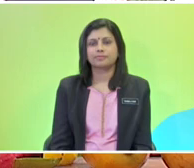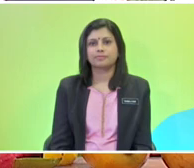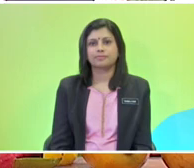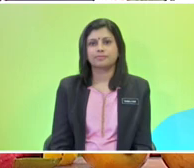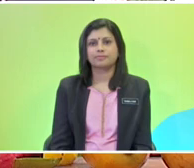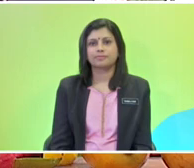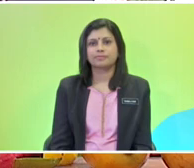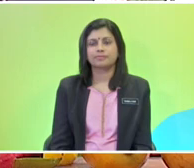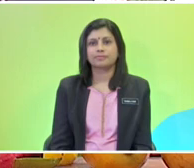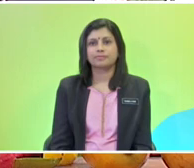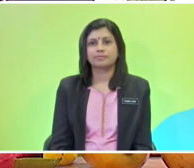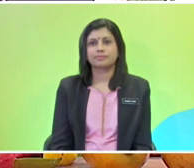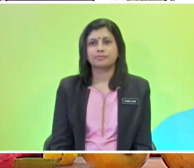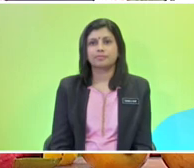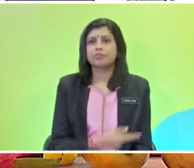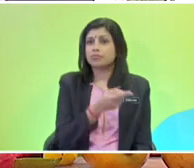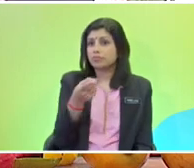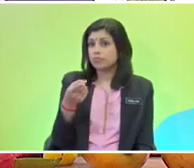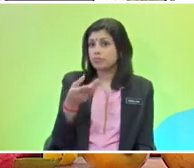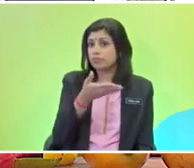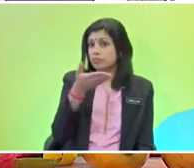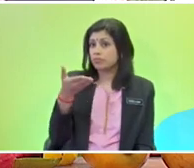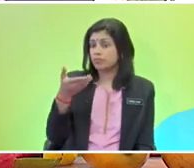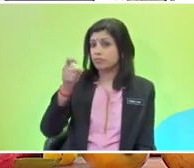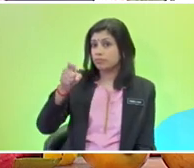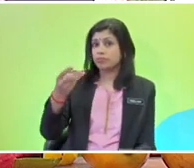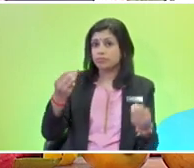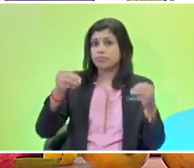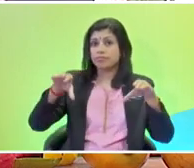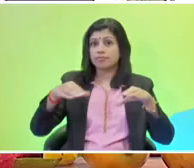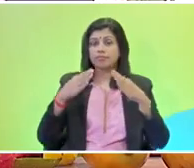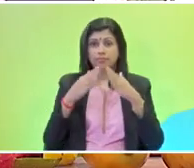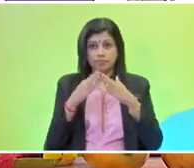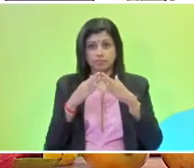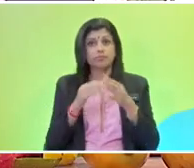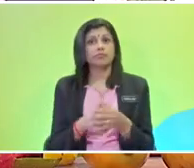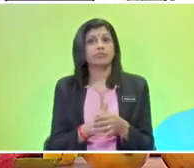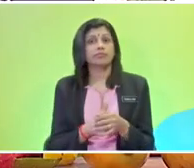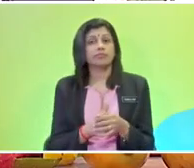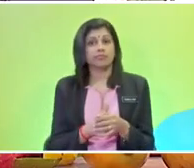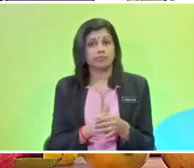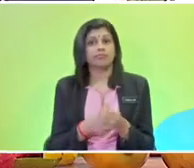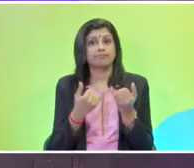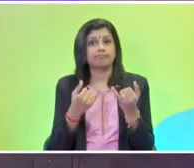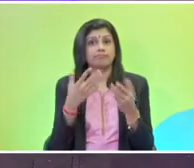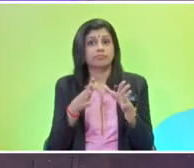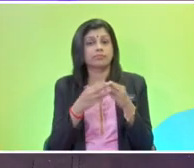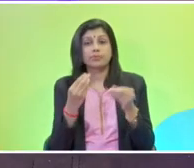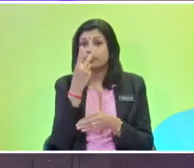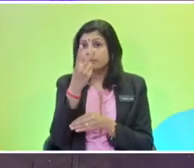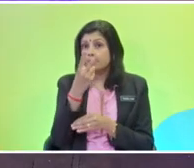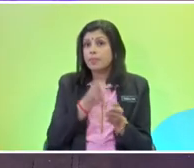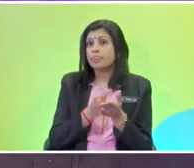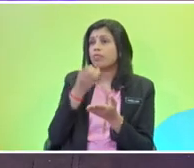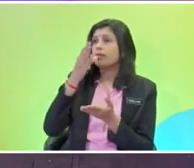Murid-murid mesti tak sabar nak buat kat rumah, kan? Balik rumah ni, nanti bolehlah suruh mak pergi beli buah-buahan.